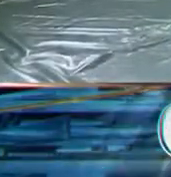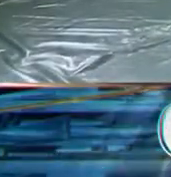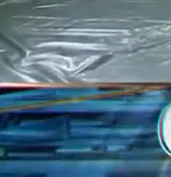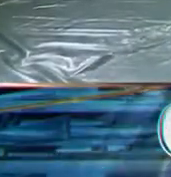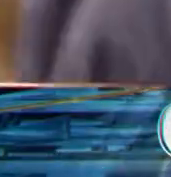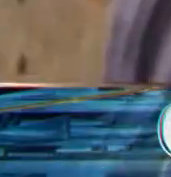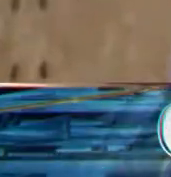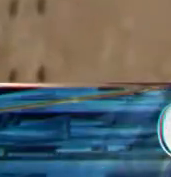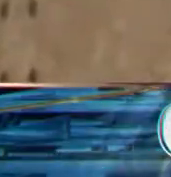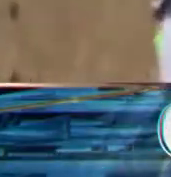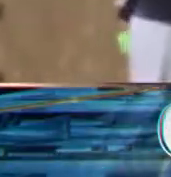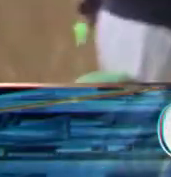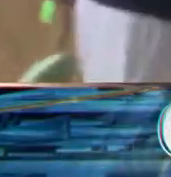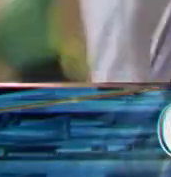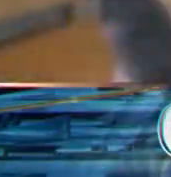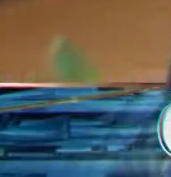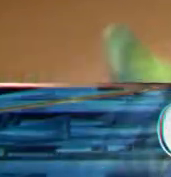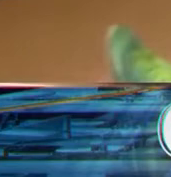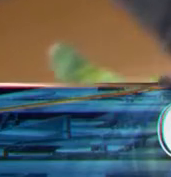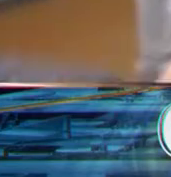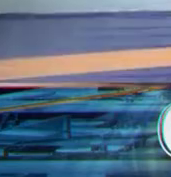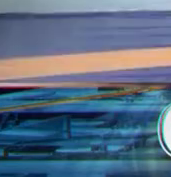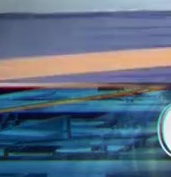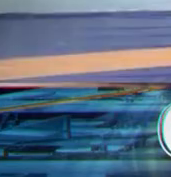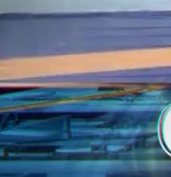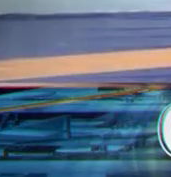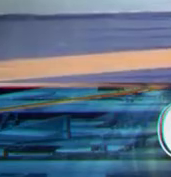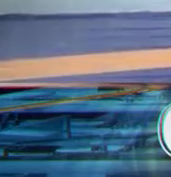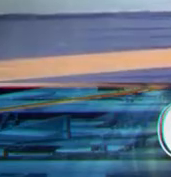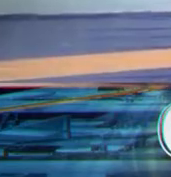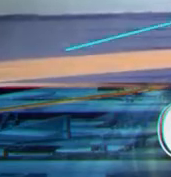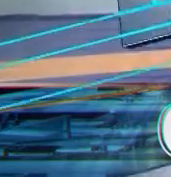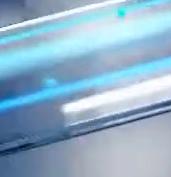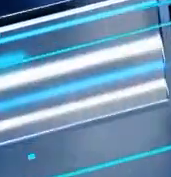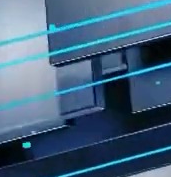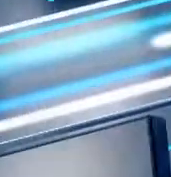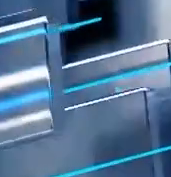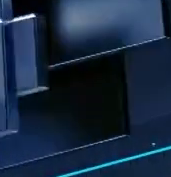и награда борцы алматинской области вернулись из международного турнира по греко-римской борьбе